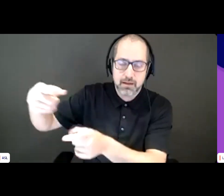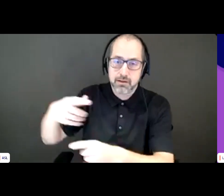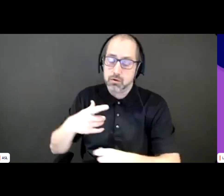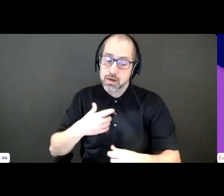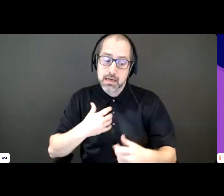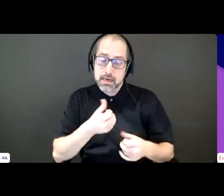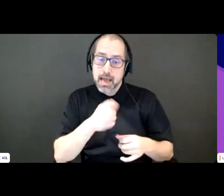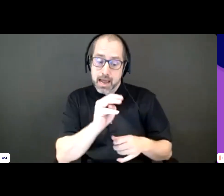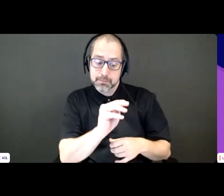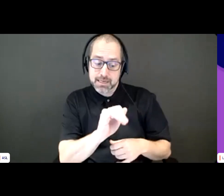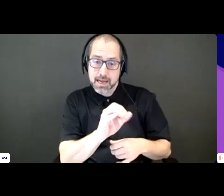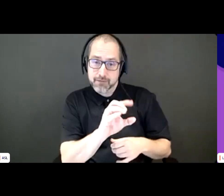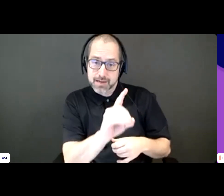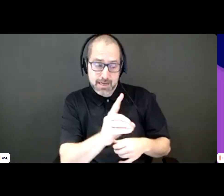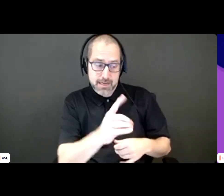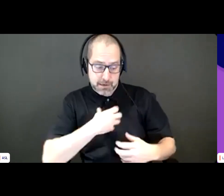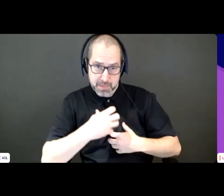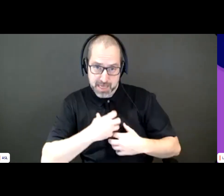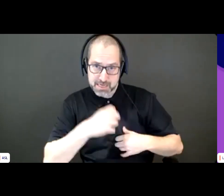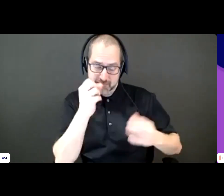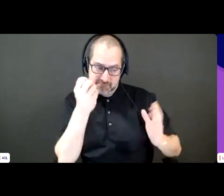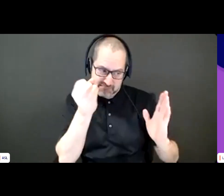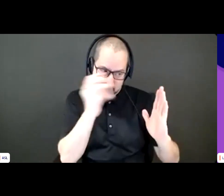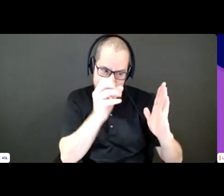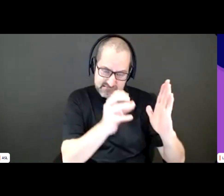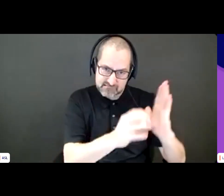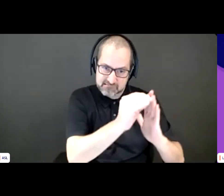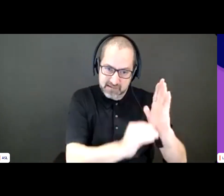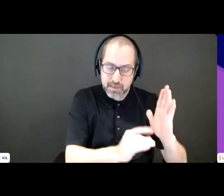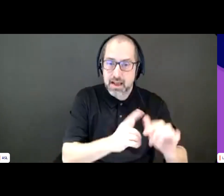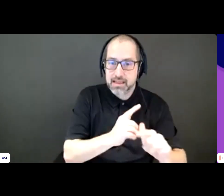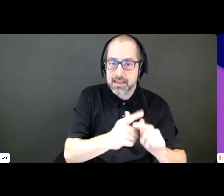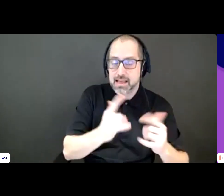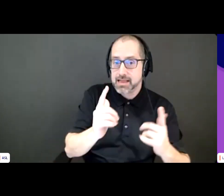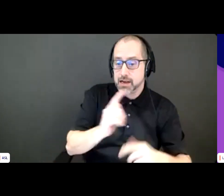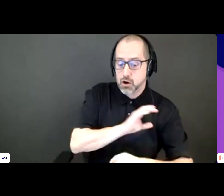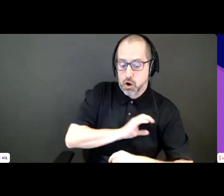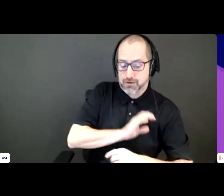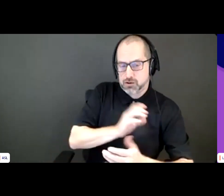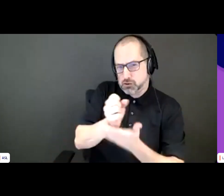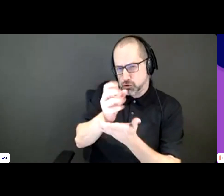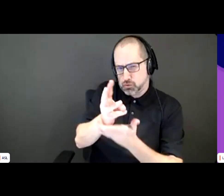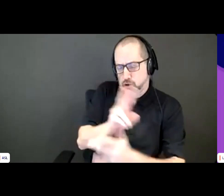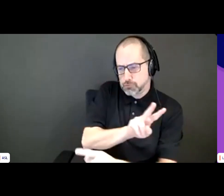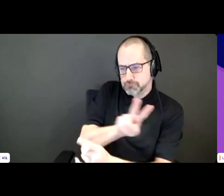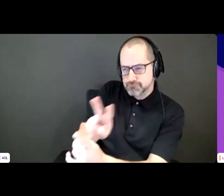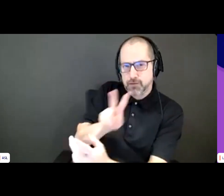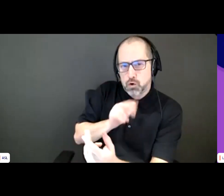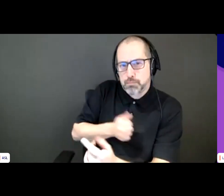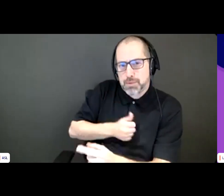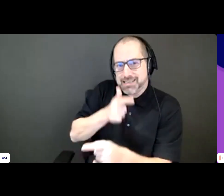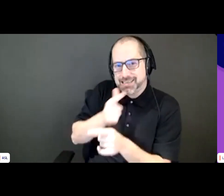ministère de développement de la famille de l'enfant et à un moment donné un travail en social a été envoyé pour nous interviewer ma soeur et moi